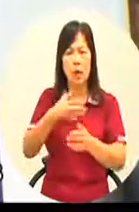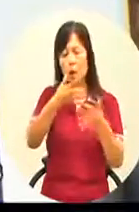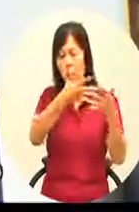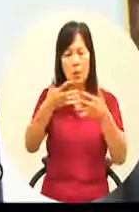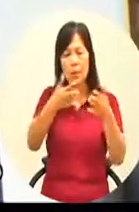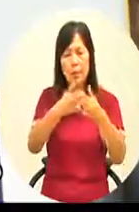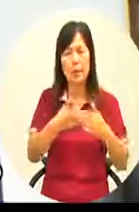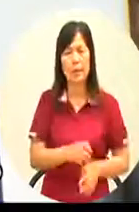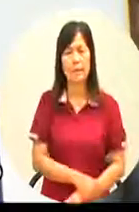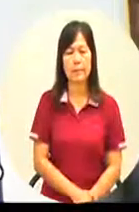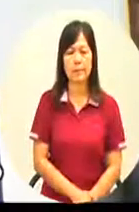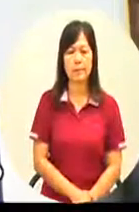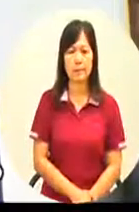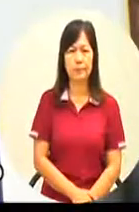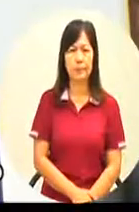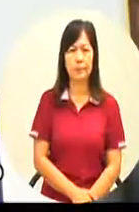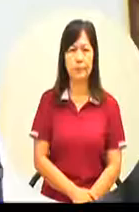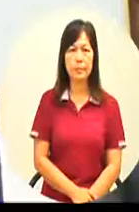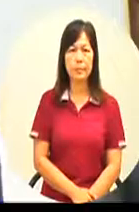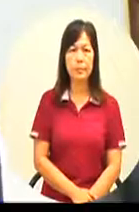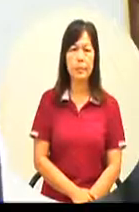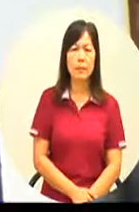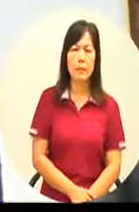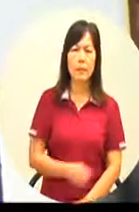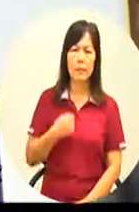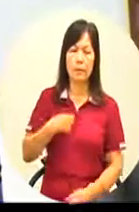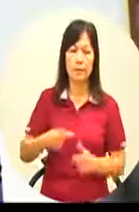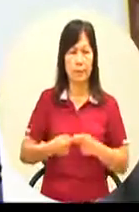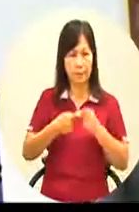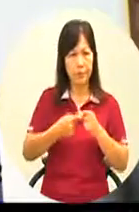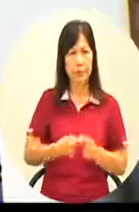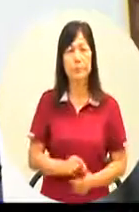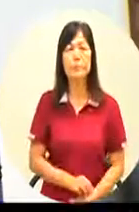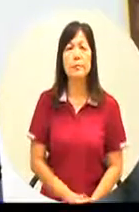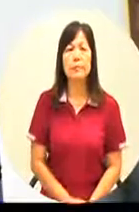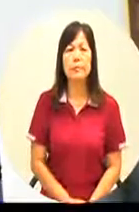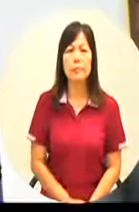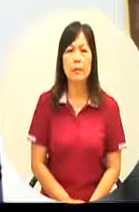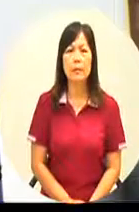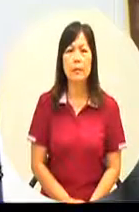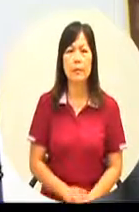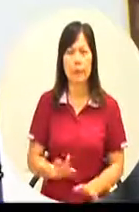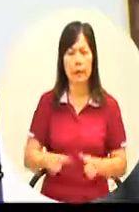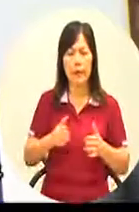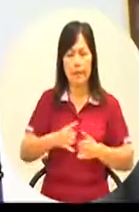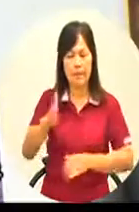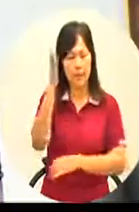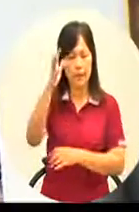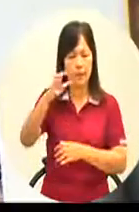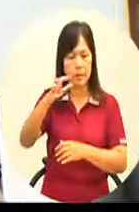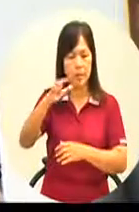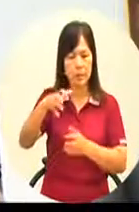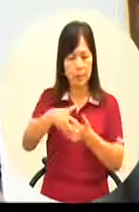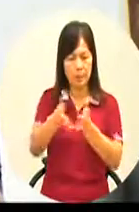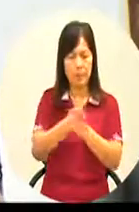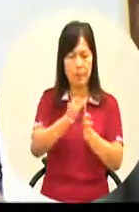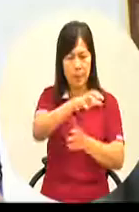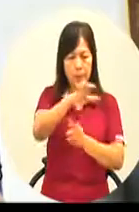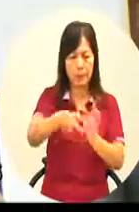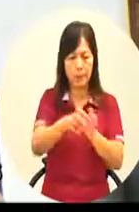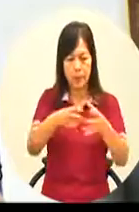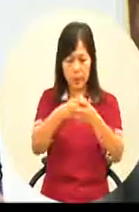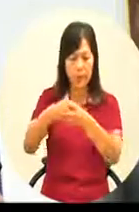谢。 可以。 首先哈，我来。今天我们民政部门所有的局处首长团队